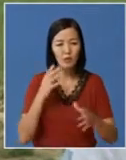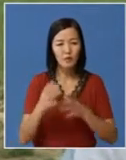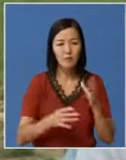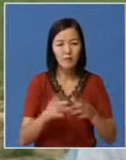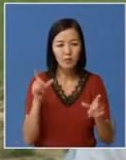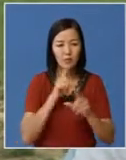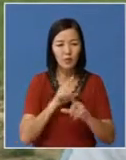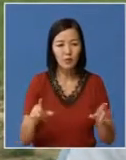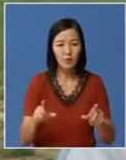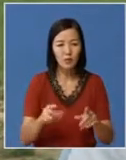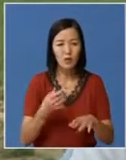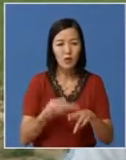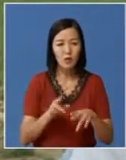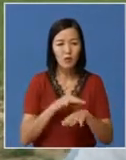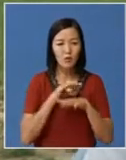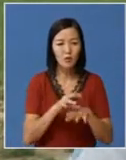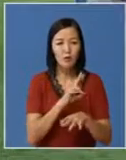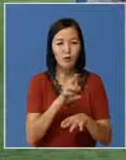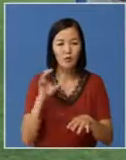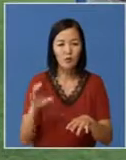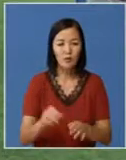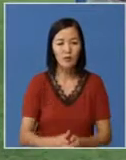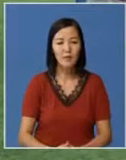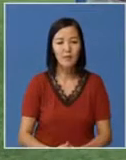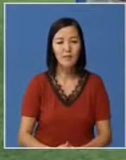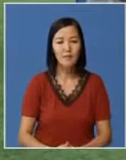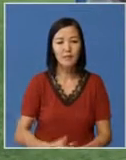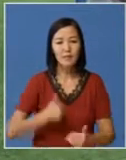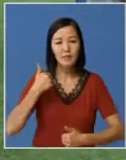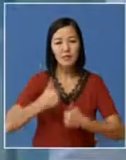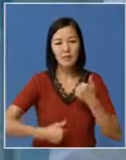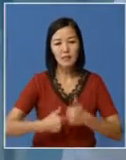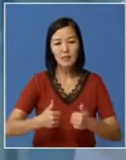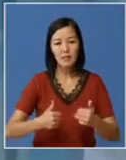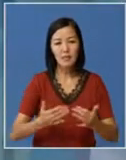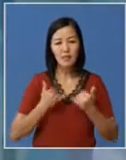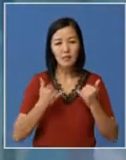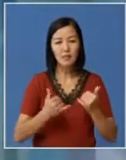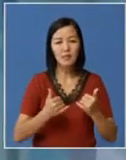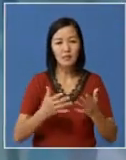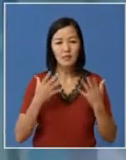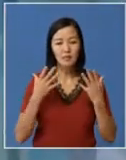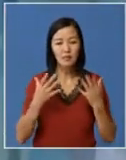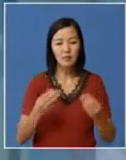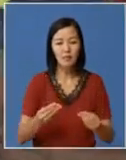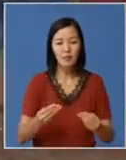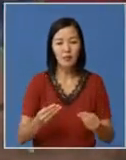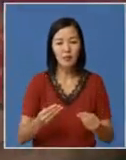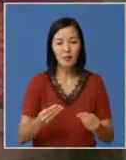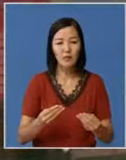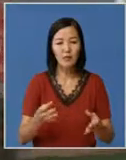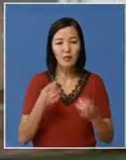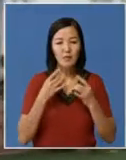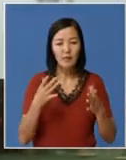школьников, которые пройдут в Нур-Султане. Состязания в честь Дня спорта сопровождались приятными моментами.